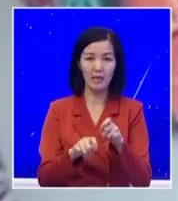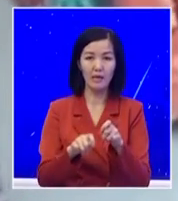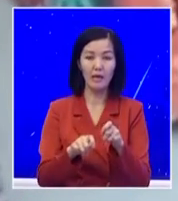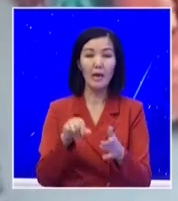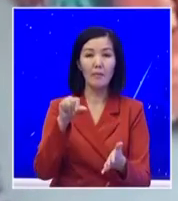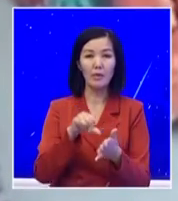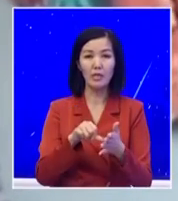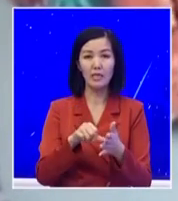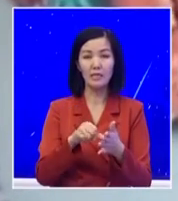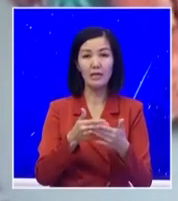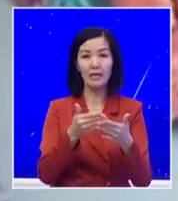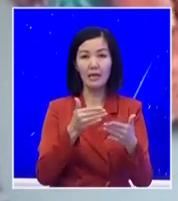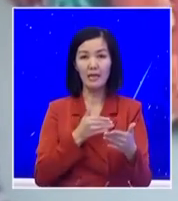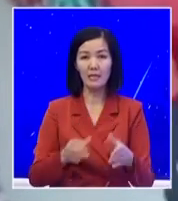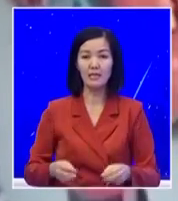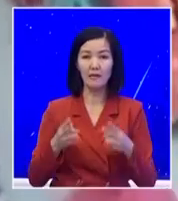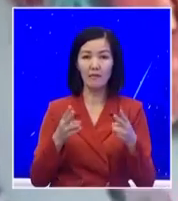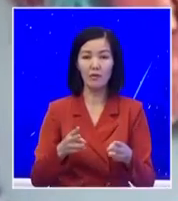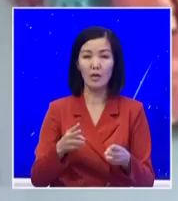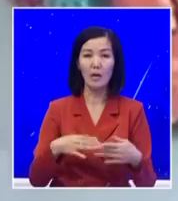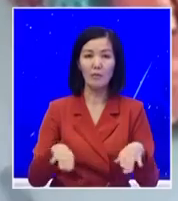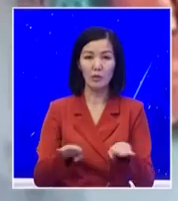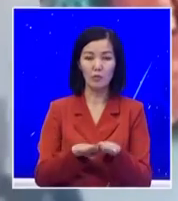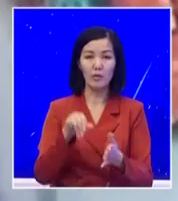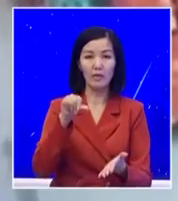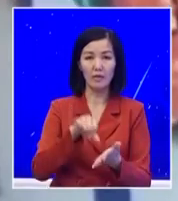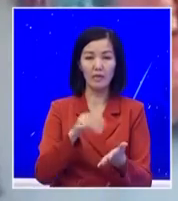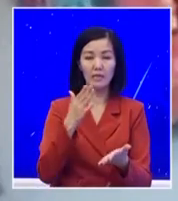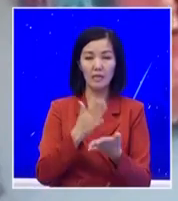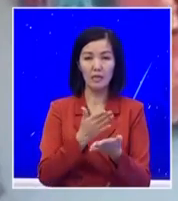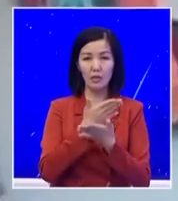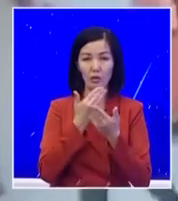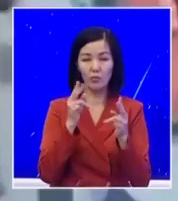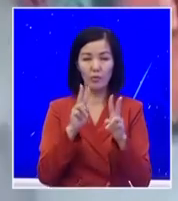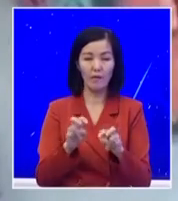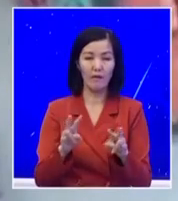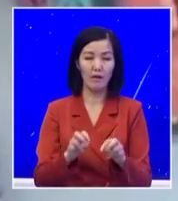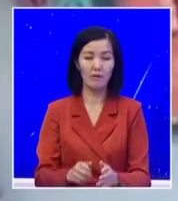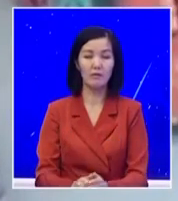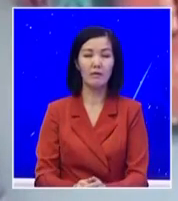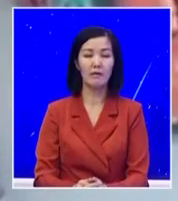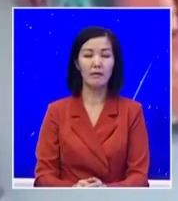их причастность к ранее совершенным аналогичным преступлениям на территории столицы.